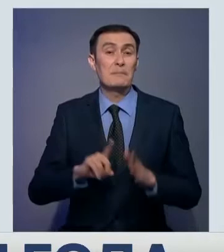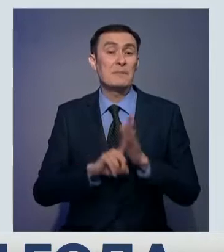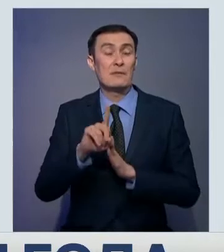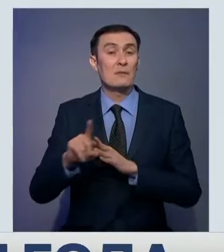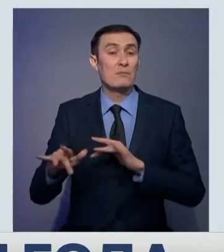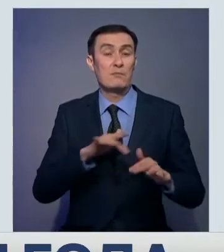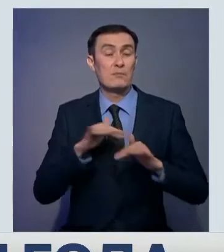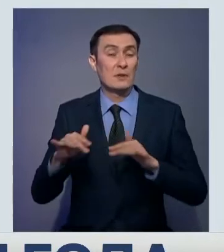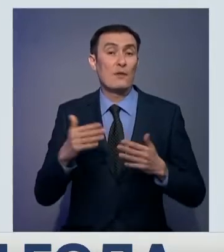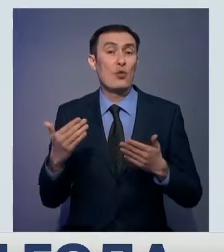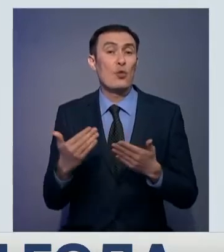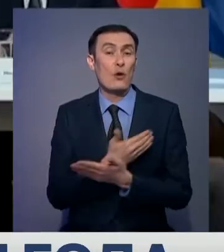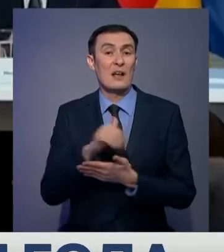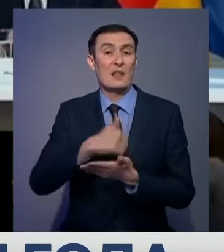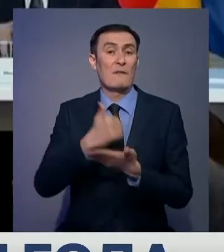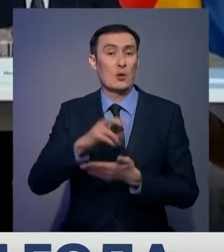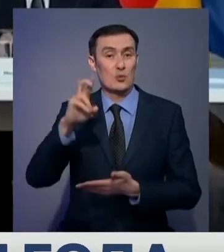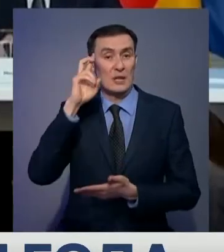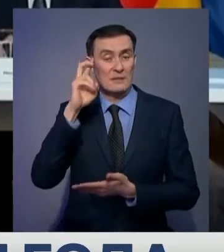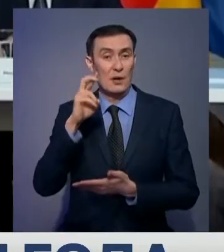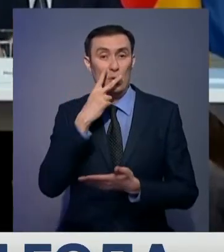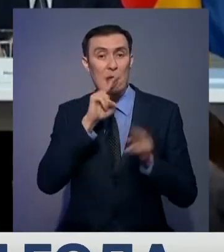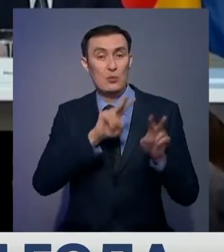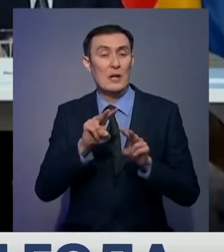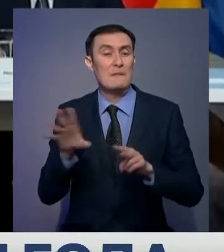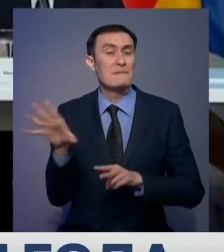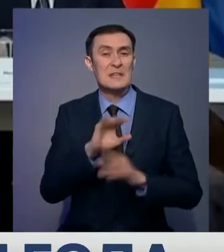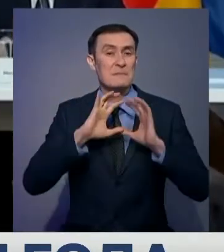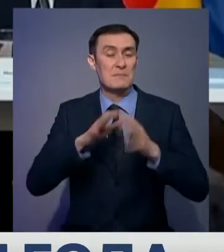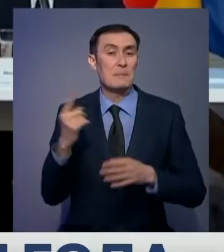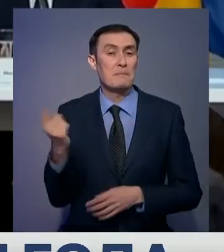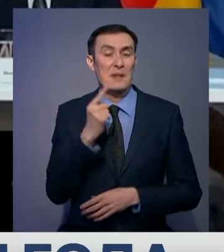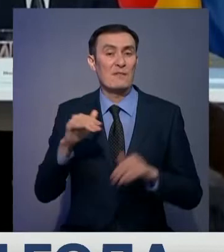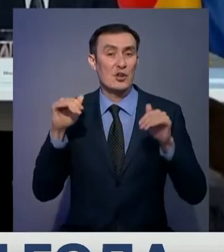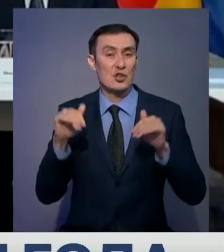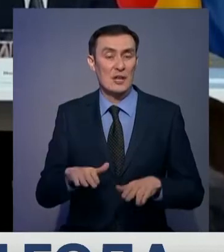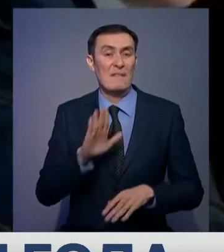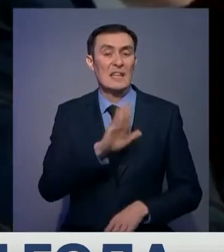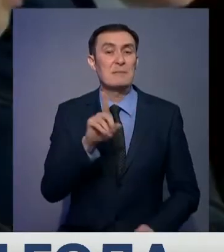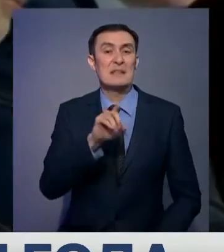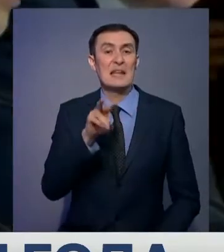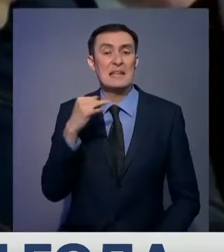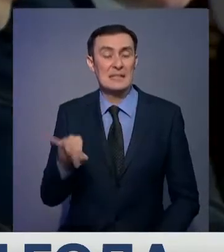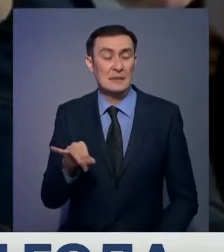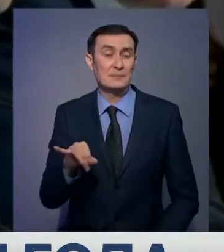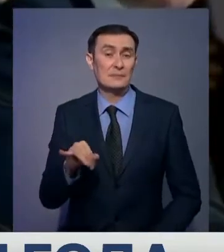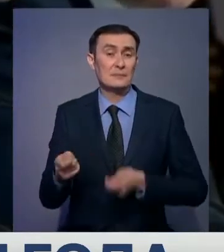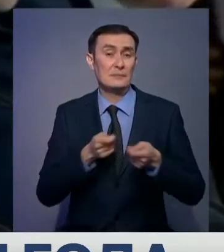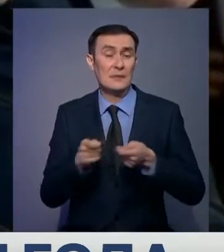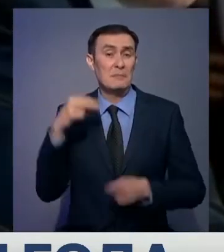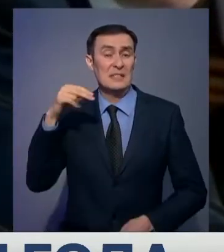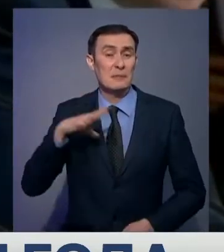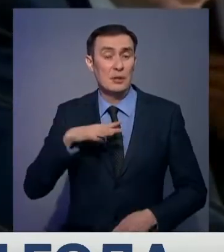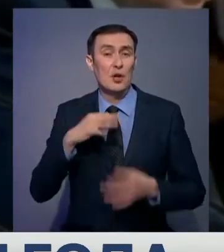большой политике новоиспеченного главы государства наблюдал весь мир. Одним из первых важных решений Владимира Зеленского на посту президента